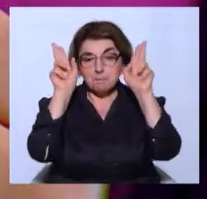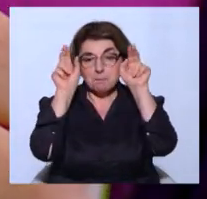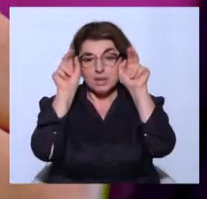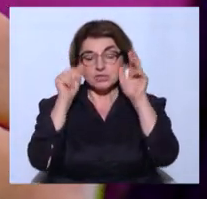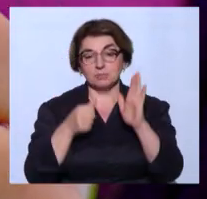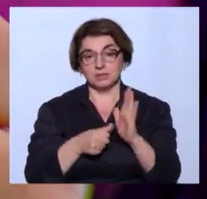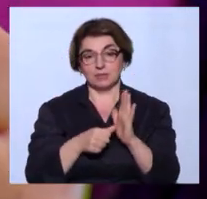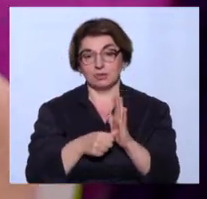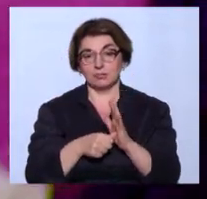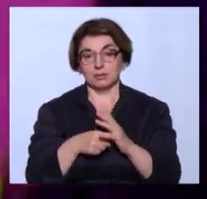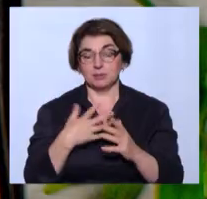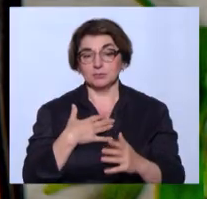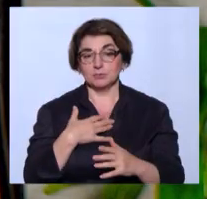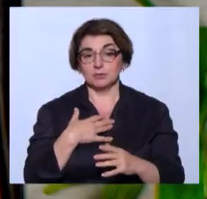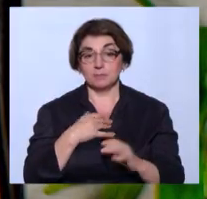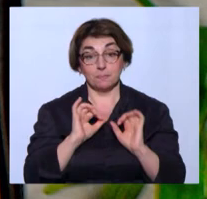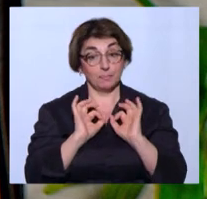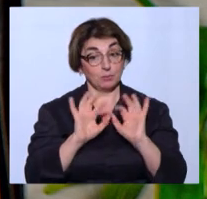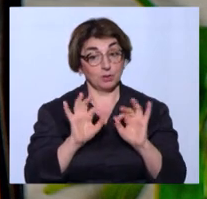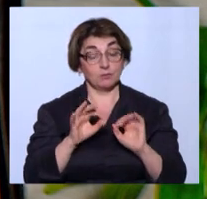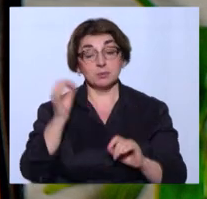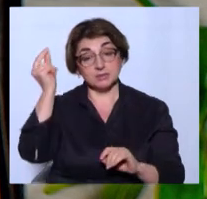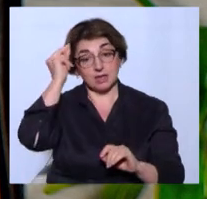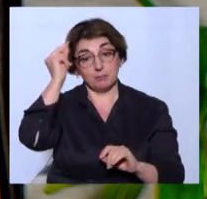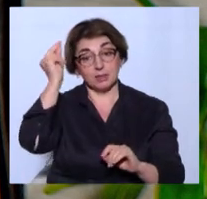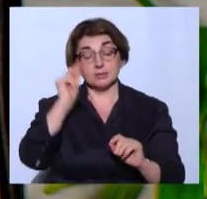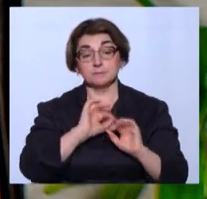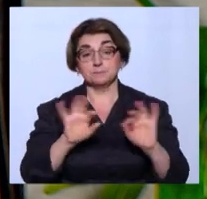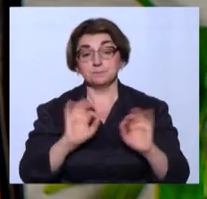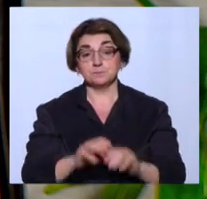ბაჭიები დაგვეხმარებიან. მოდით, მოგიყვებით ზღაპარს.